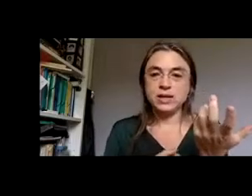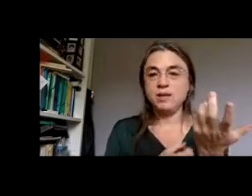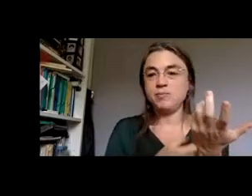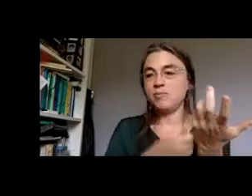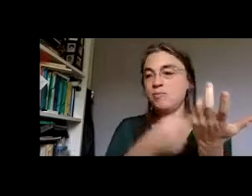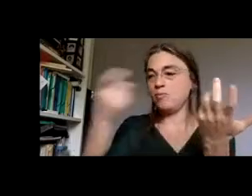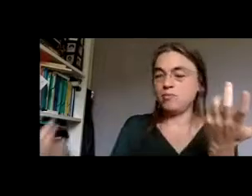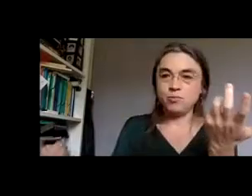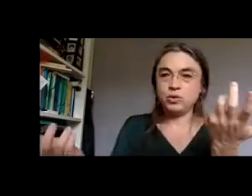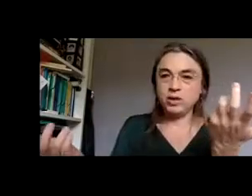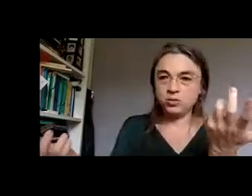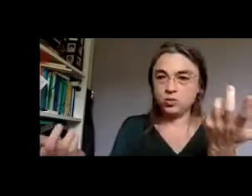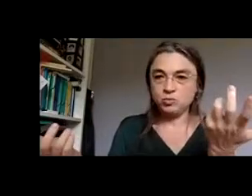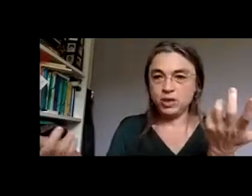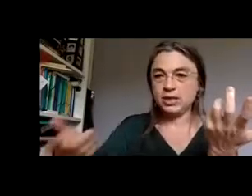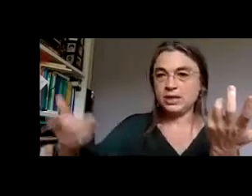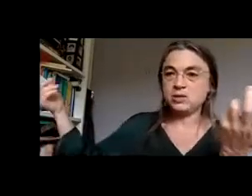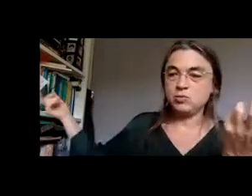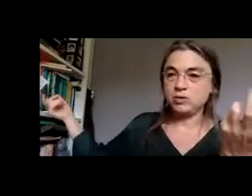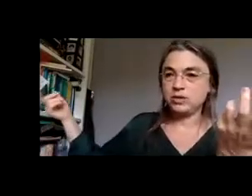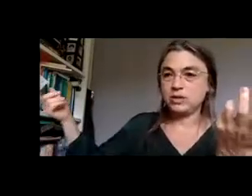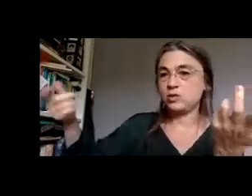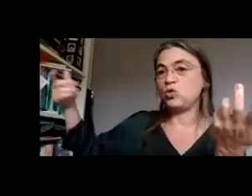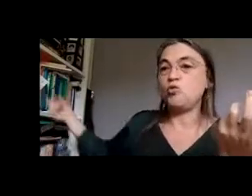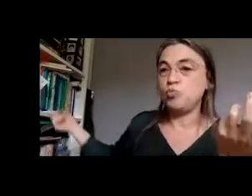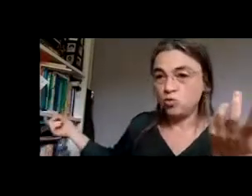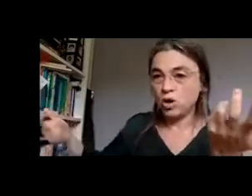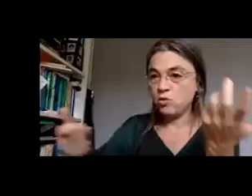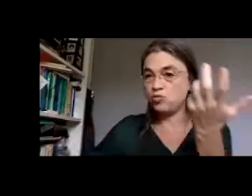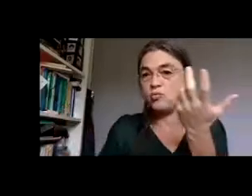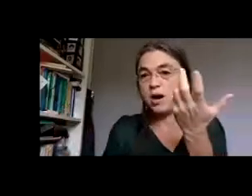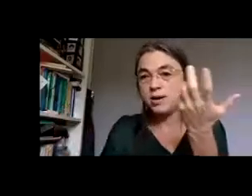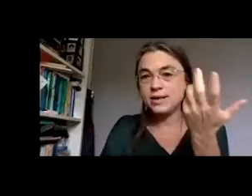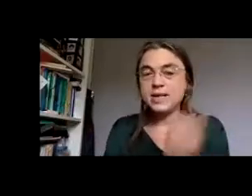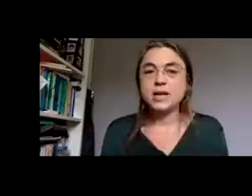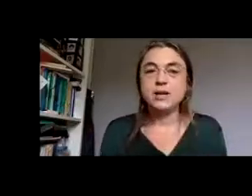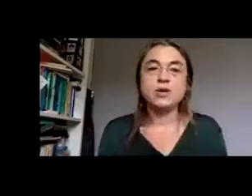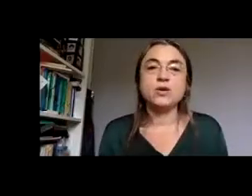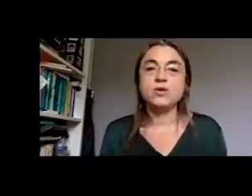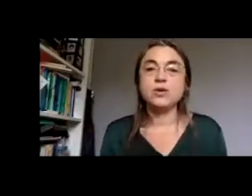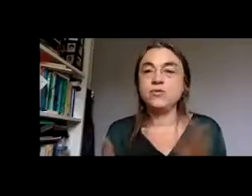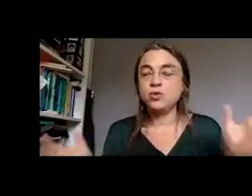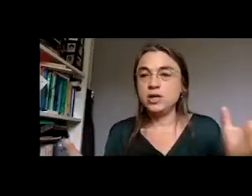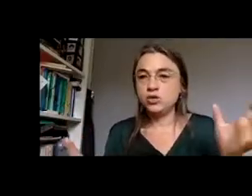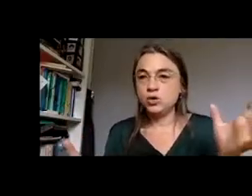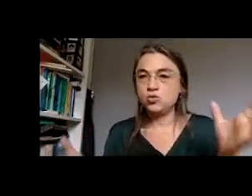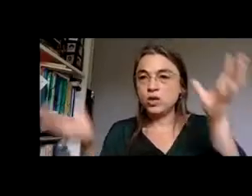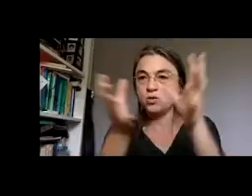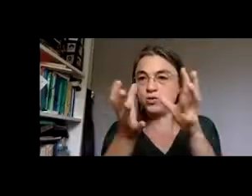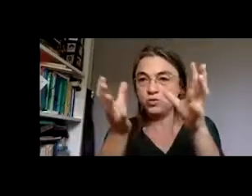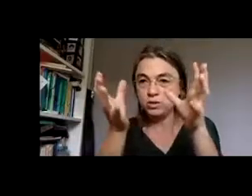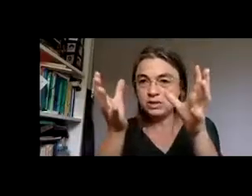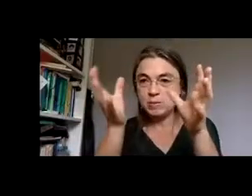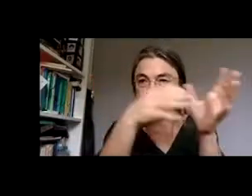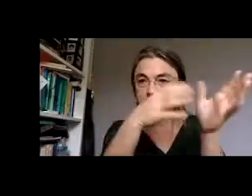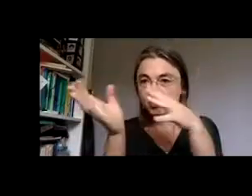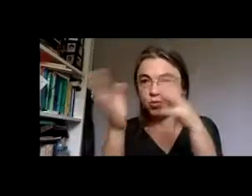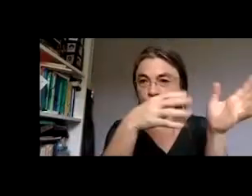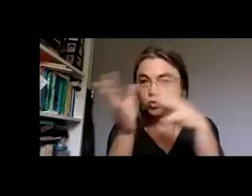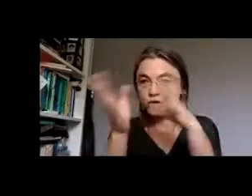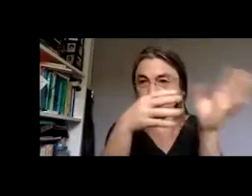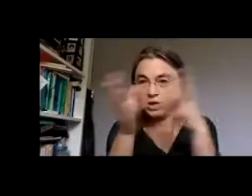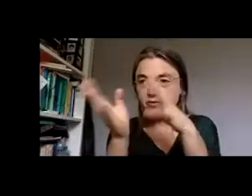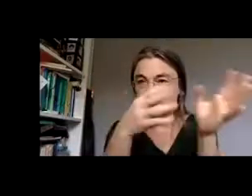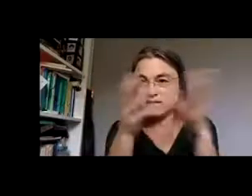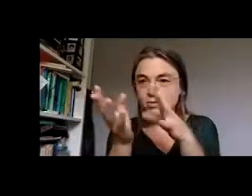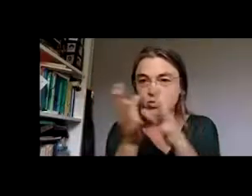visuelle et montrer un document écrit qui se trouve plus loin ou plus bas. Il faut que les choses soient dans une unité spatiale pour qu'on